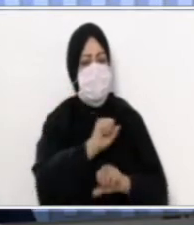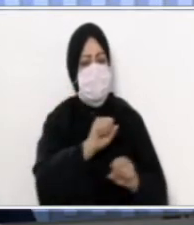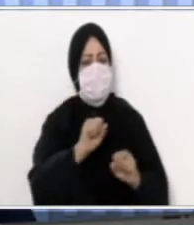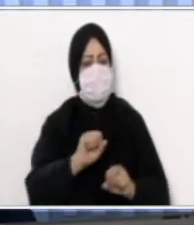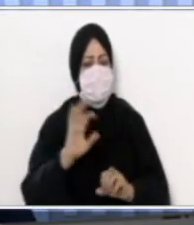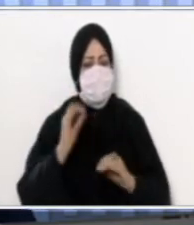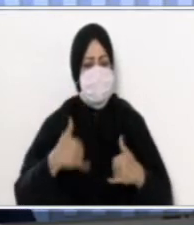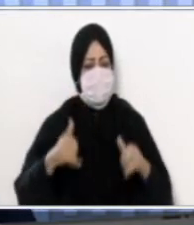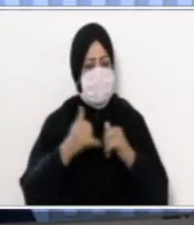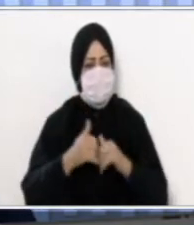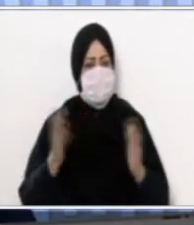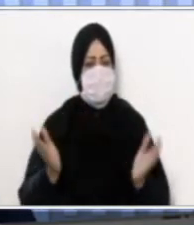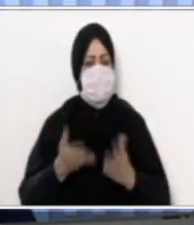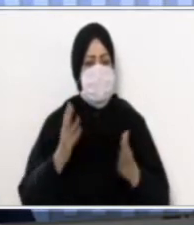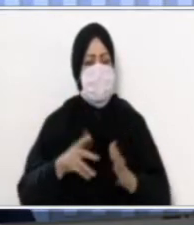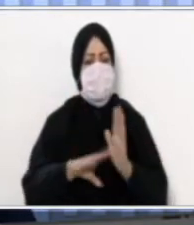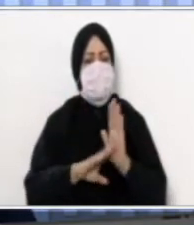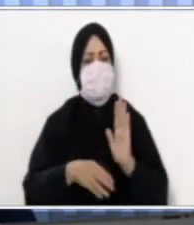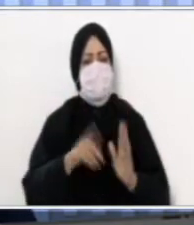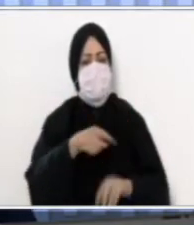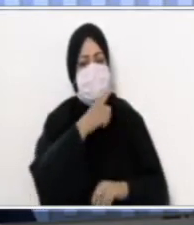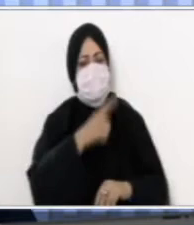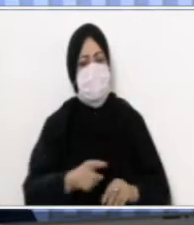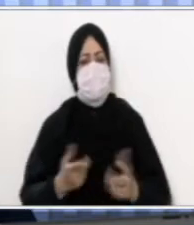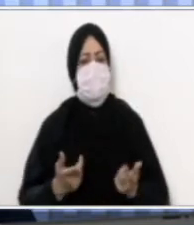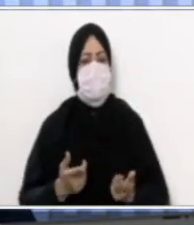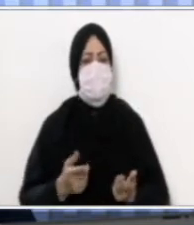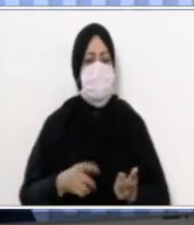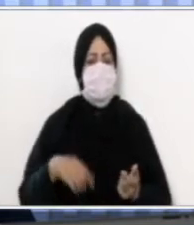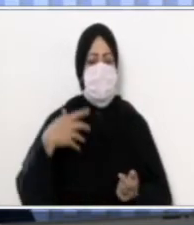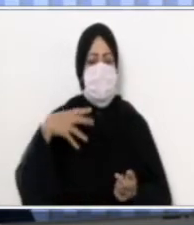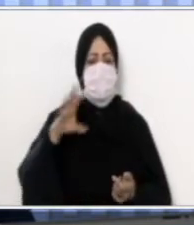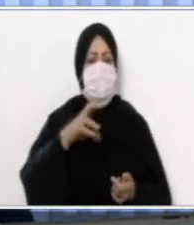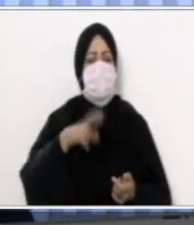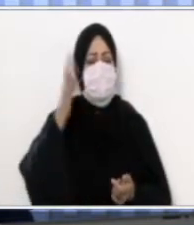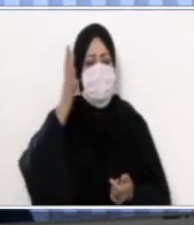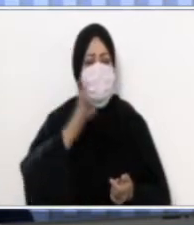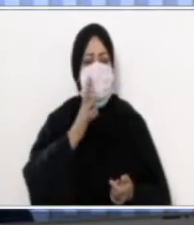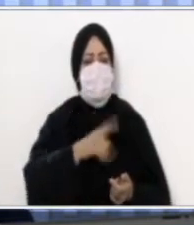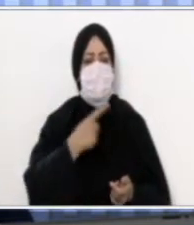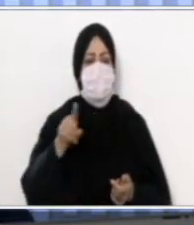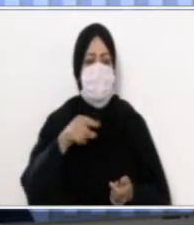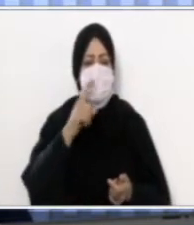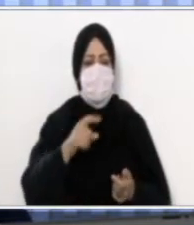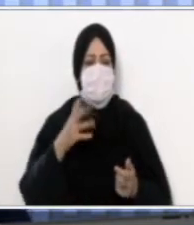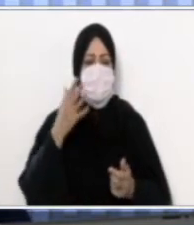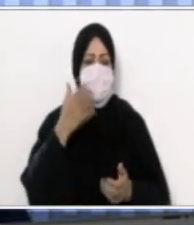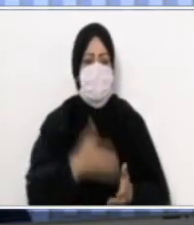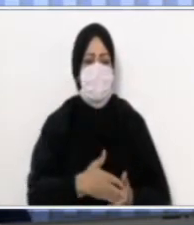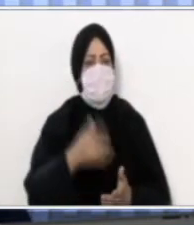لا يجوز الخوض فيه بالظن ولا أن يعني يتصدر له من ليس أهلا. فيجب